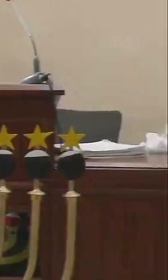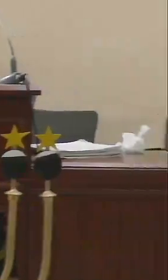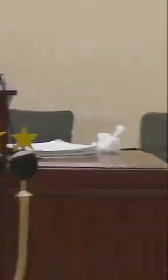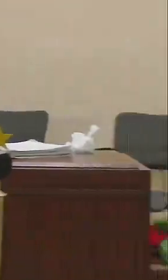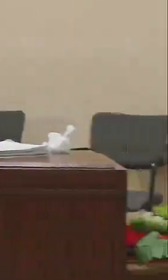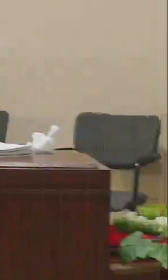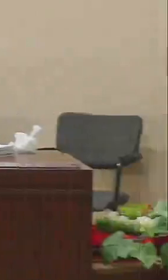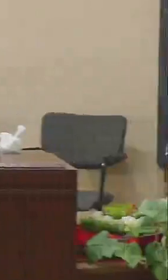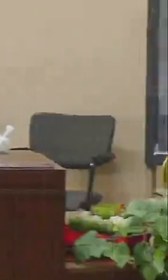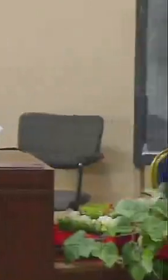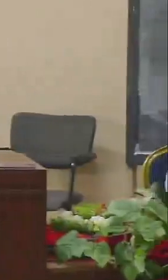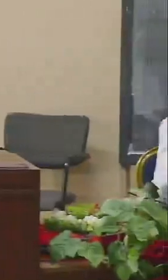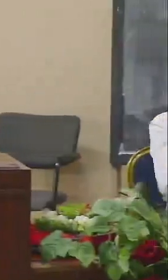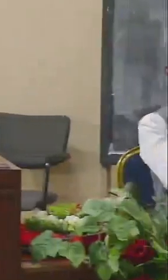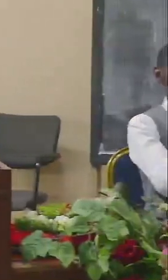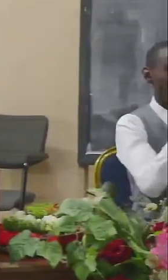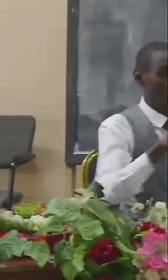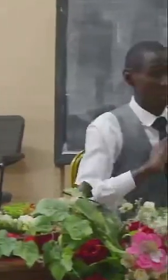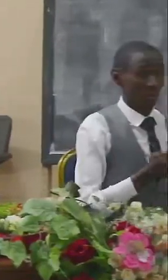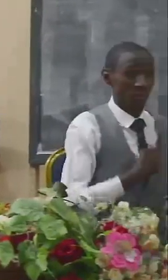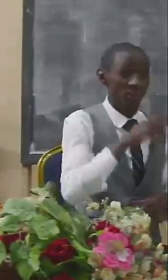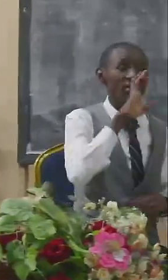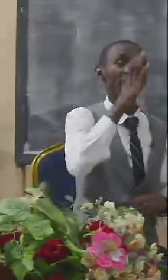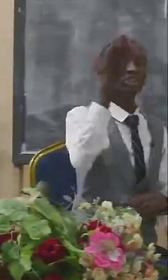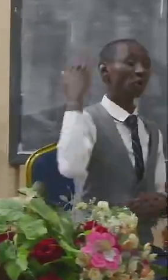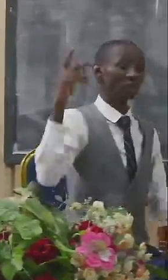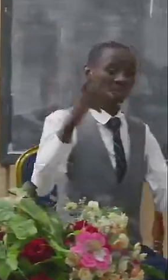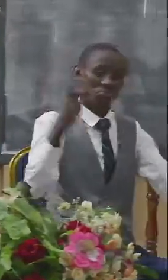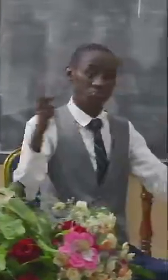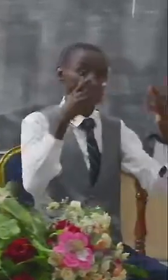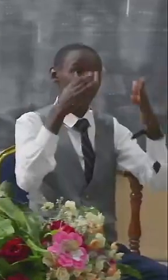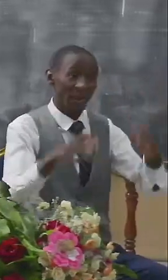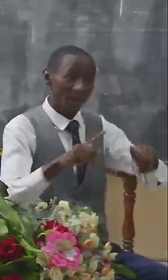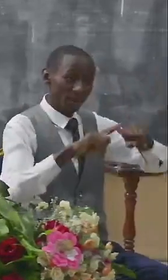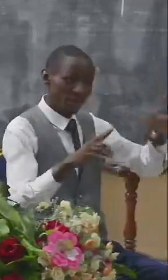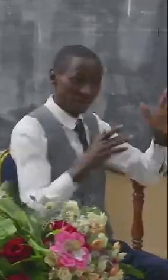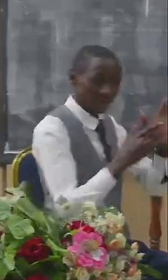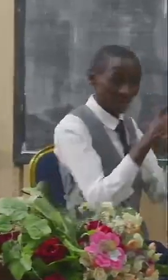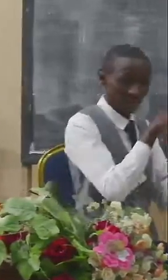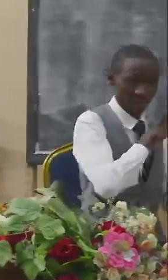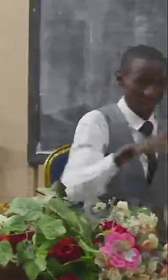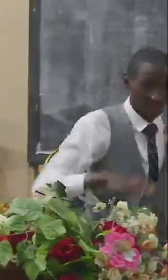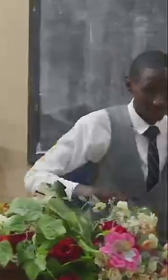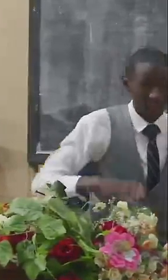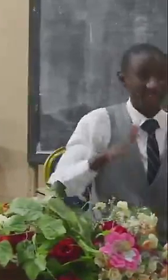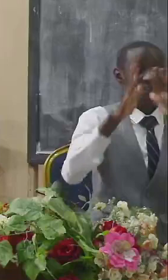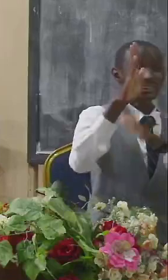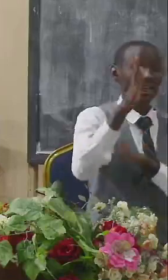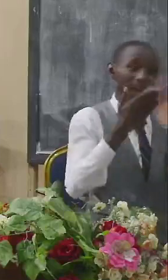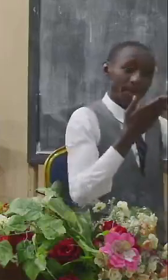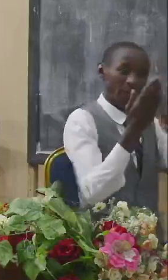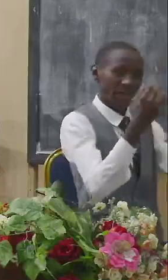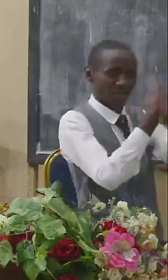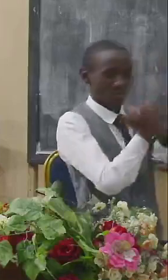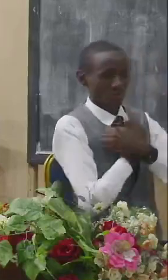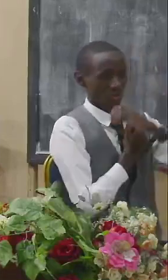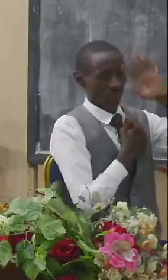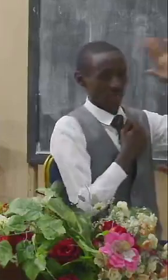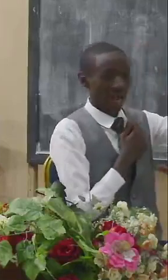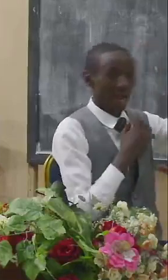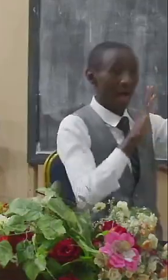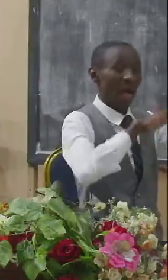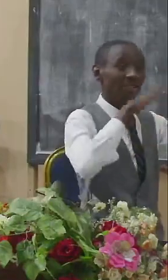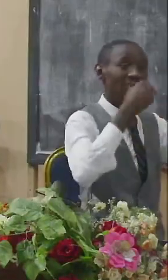espoir. Muji mtakatifu pasipo matumaini. Tulikuwa wapagani. Lakini Yesu Mungu. Par son amour. Kwa upendo wake.